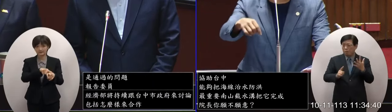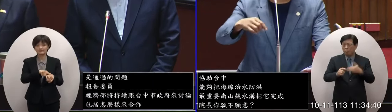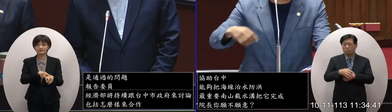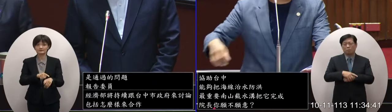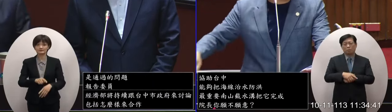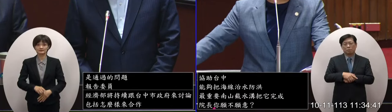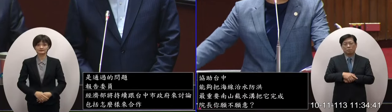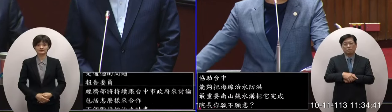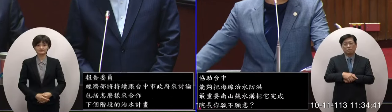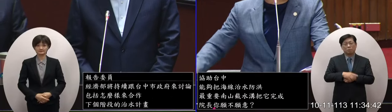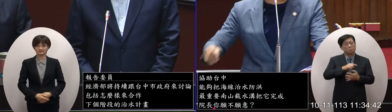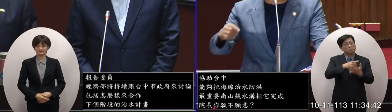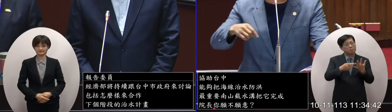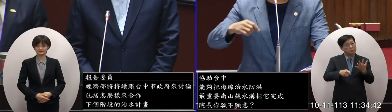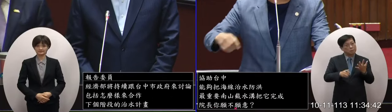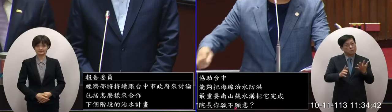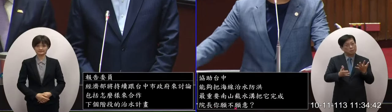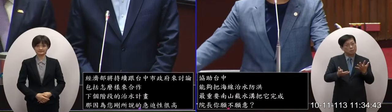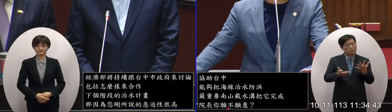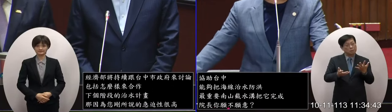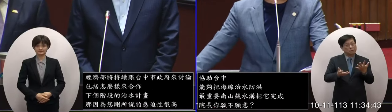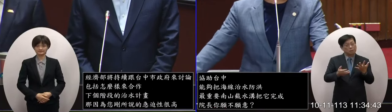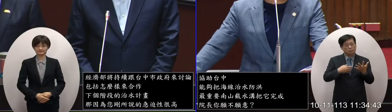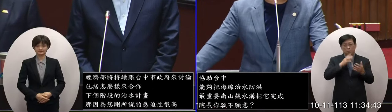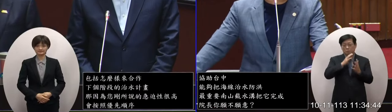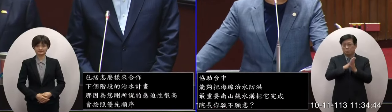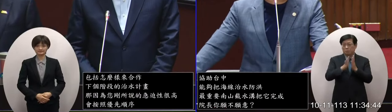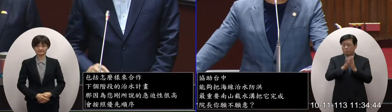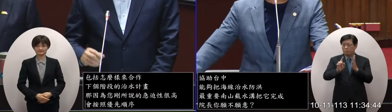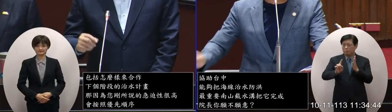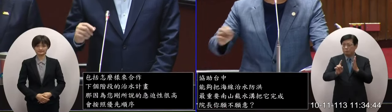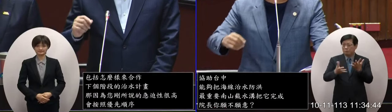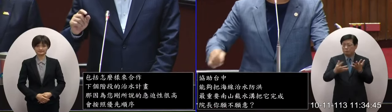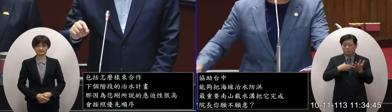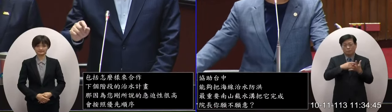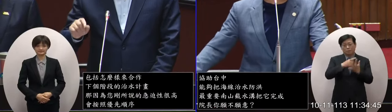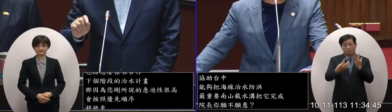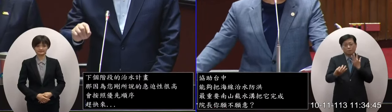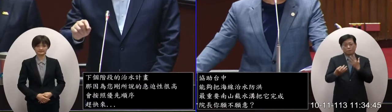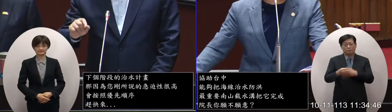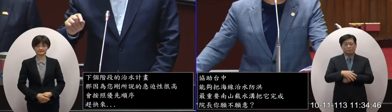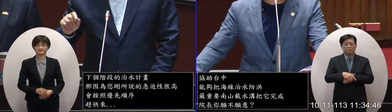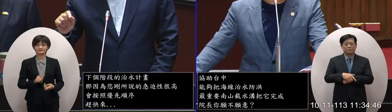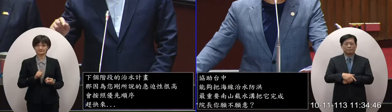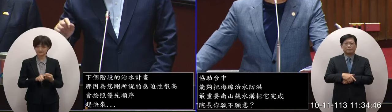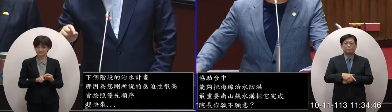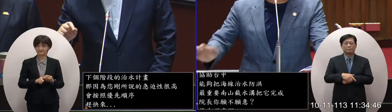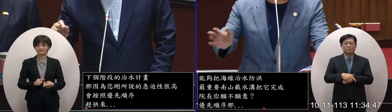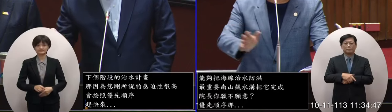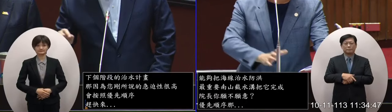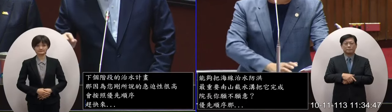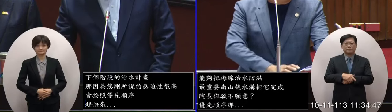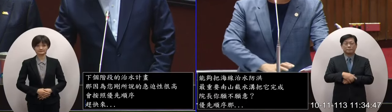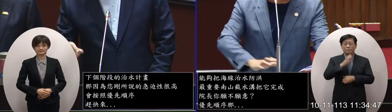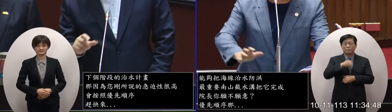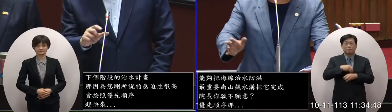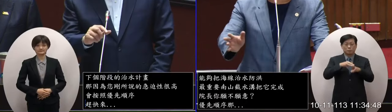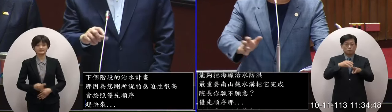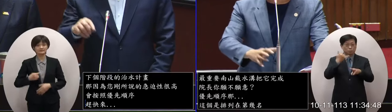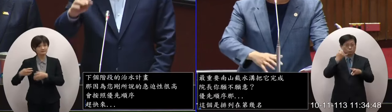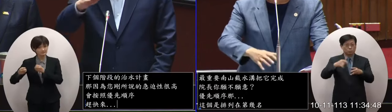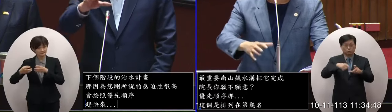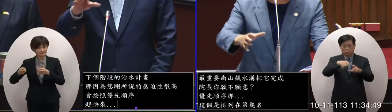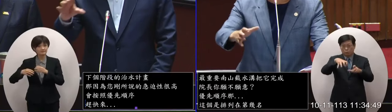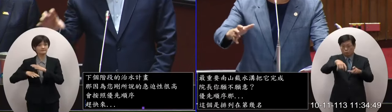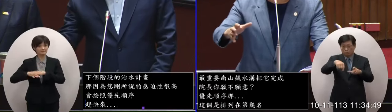那优先顺序这个是排列在第几名？ 对， 你可不可以告诉我？ 那所以我们会跟 整个出海口，整个